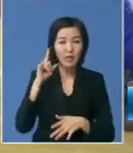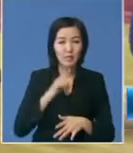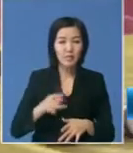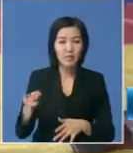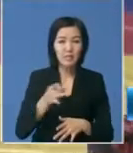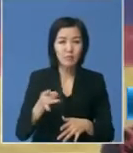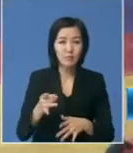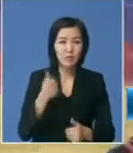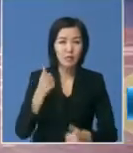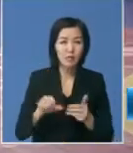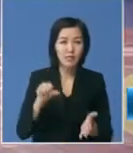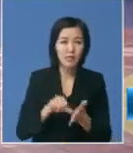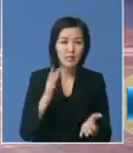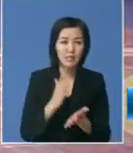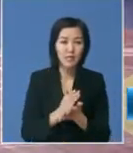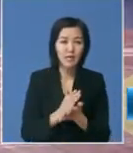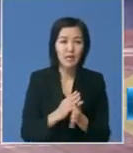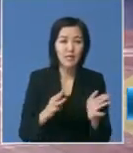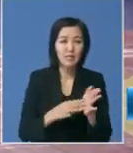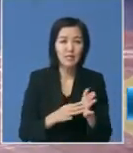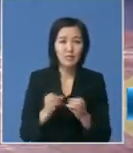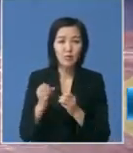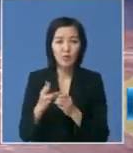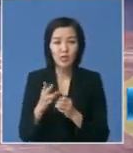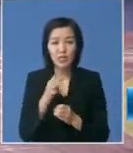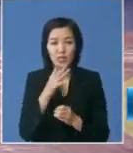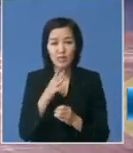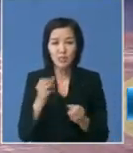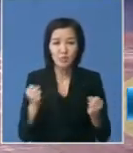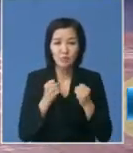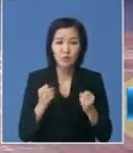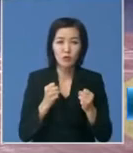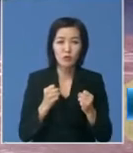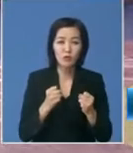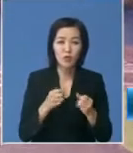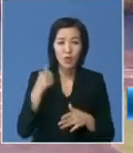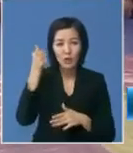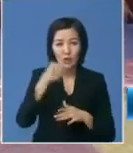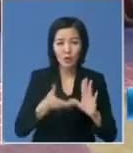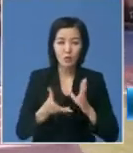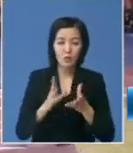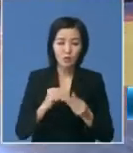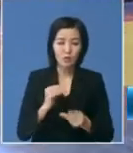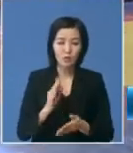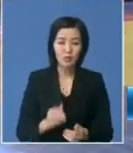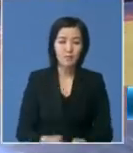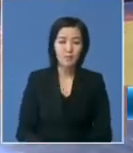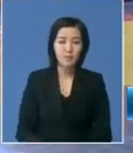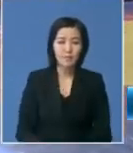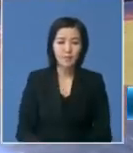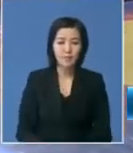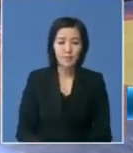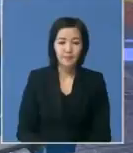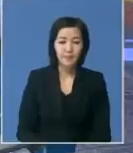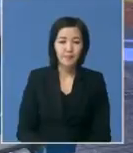бақсын айтын болады. Айта кетейік, бұл жарыс 8 бен 12 жасқа дейінгі спортшылар үшін жыл қорытындысы болып есептеледі.